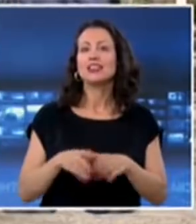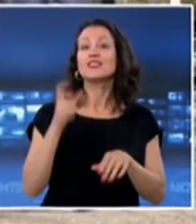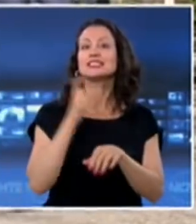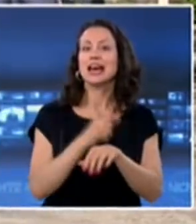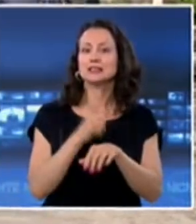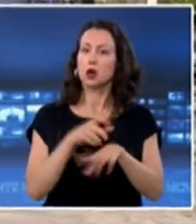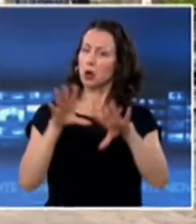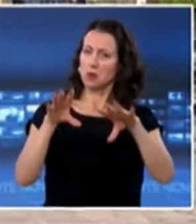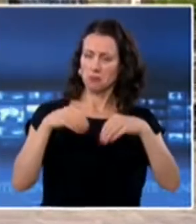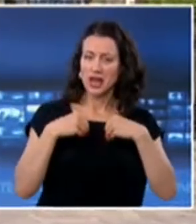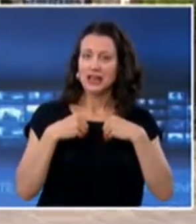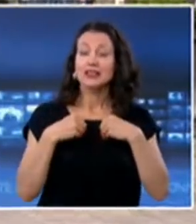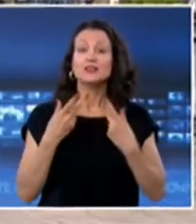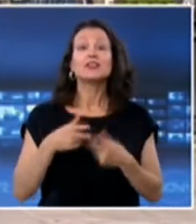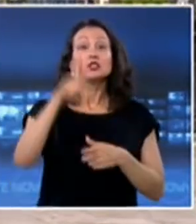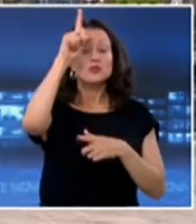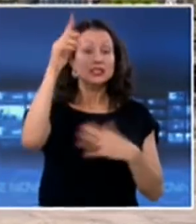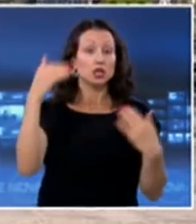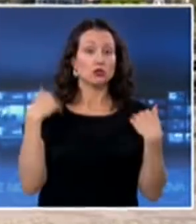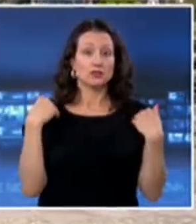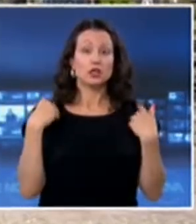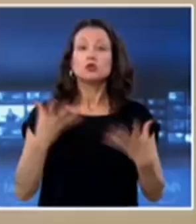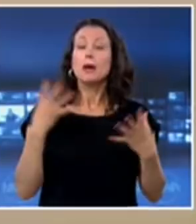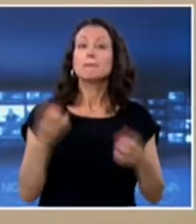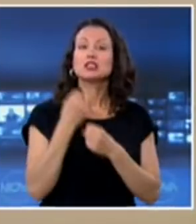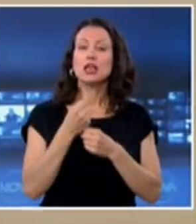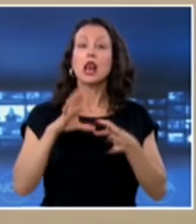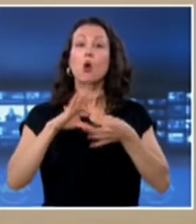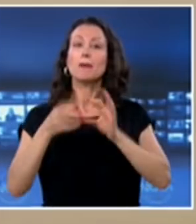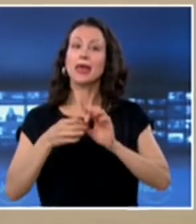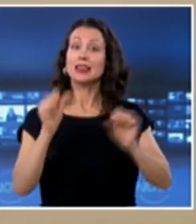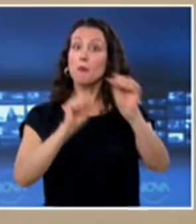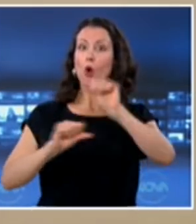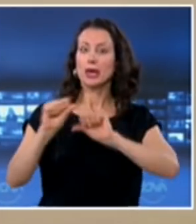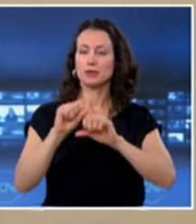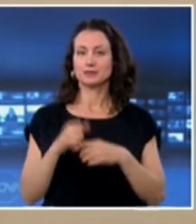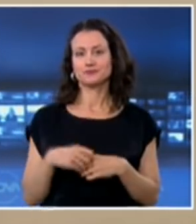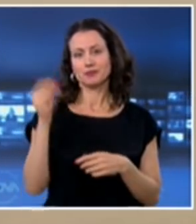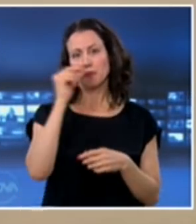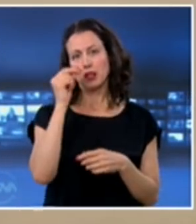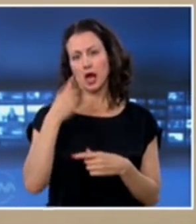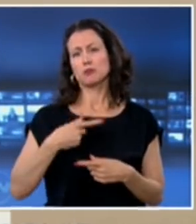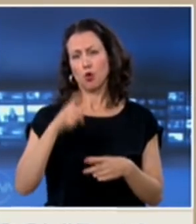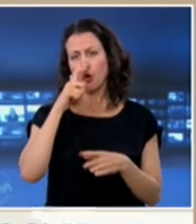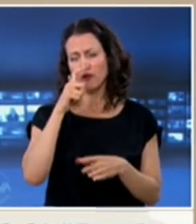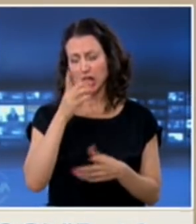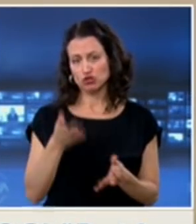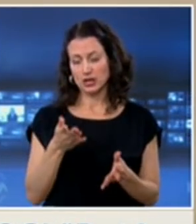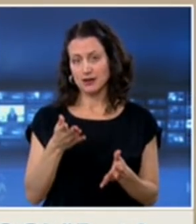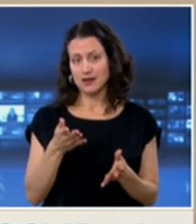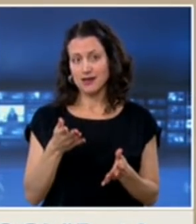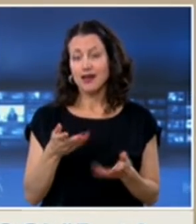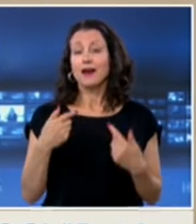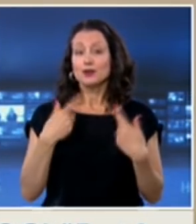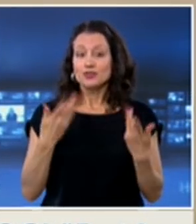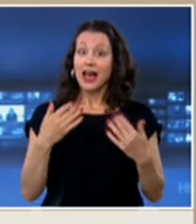университет още в 10-ти клас, след като печели олимпиада по химия. България беше решаваща, разбира се, за определение на това